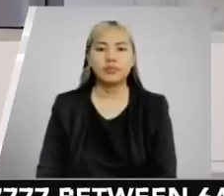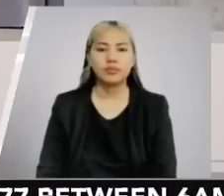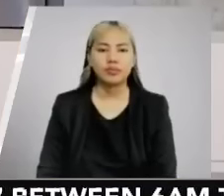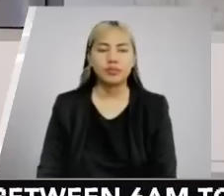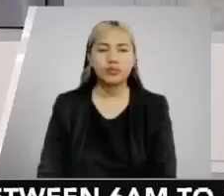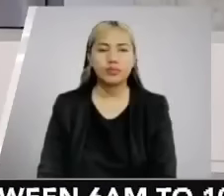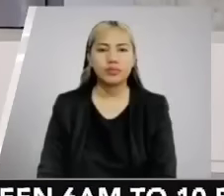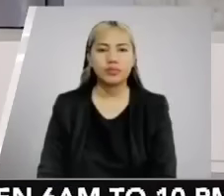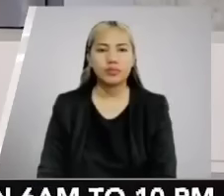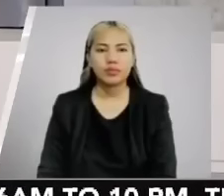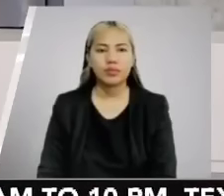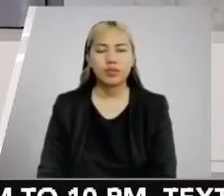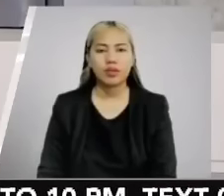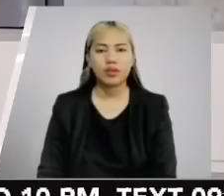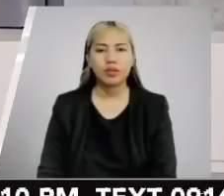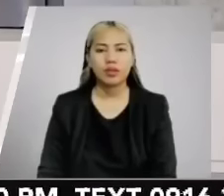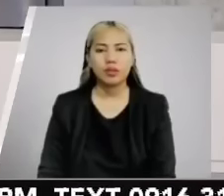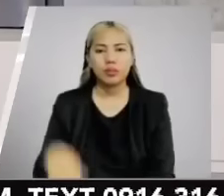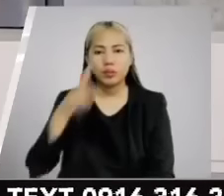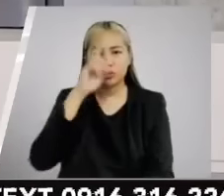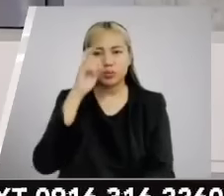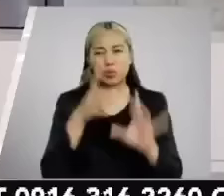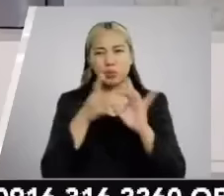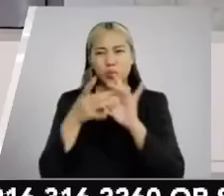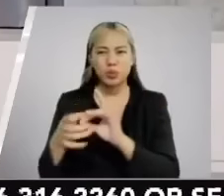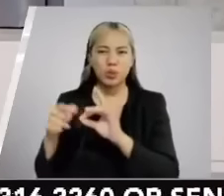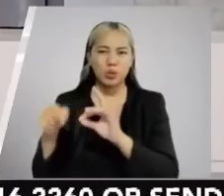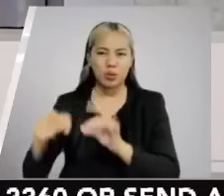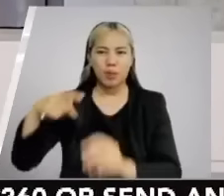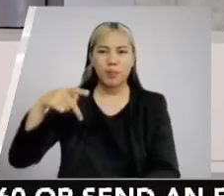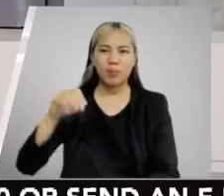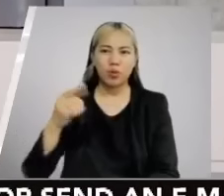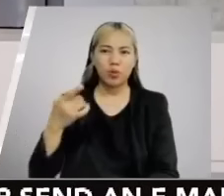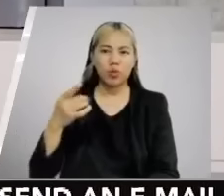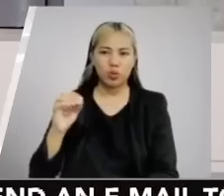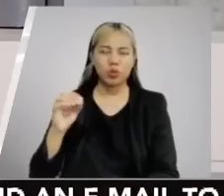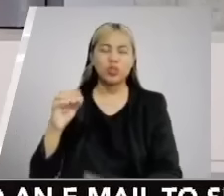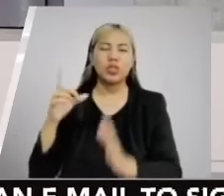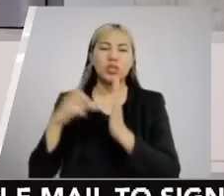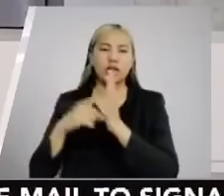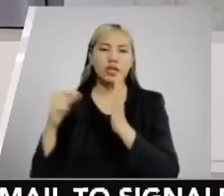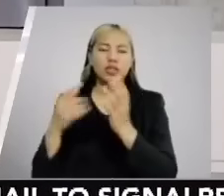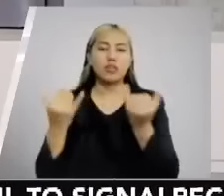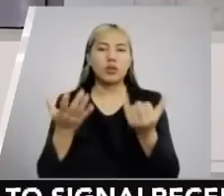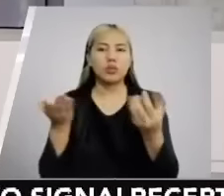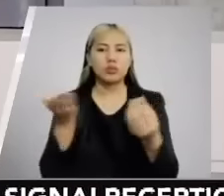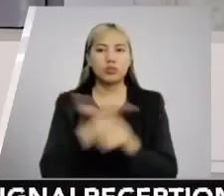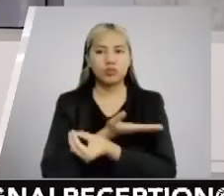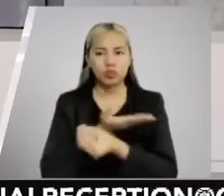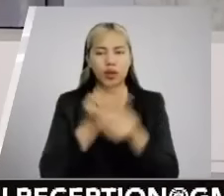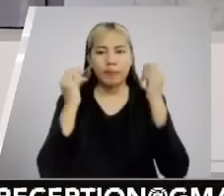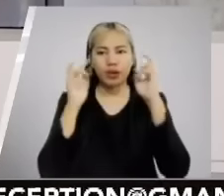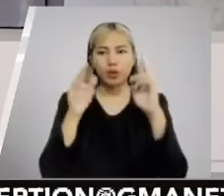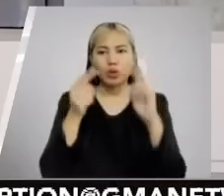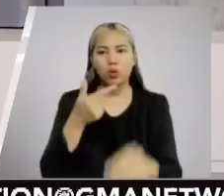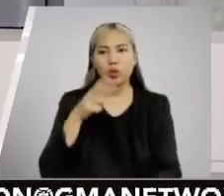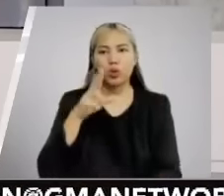Dahil sa umunoy koneksyon niya sa Pogo sa Bambantarlak, tinanggal na si Mayor Alice Guo bilang miyembro ng Nationalist